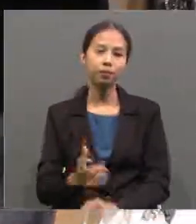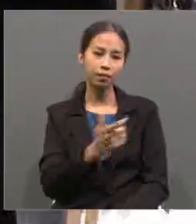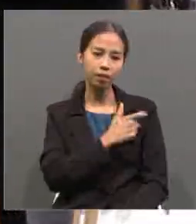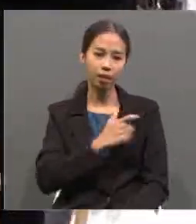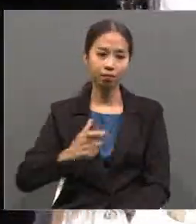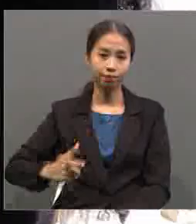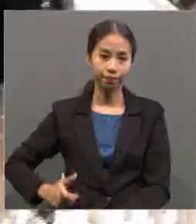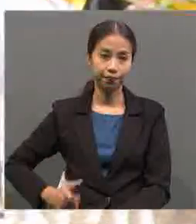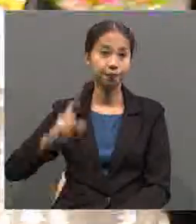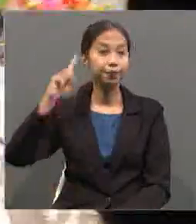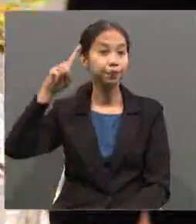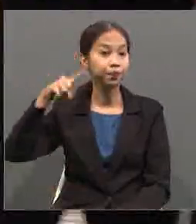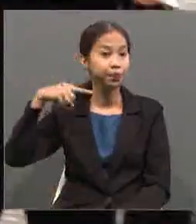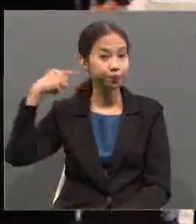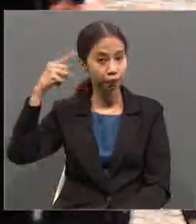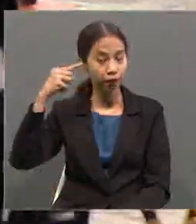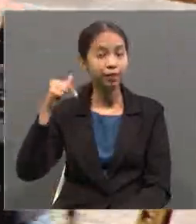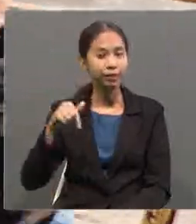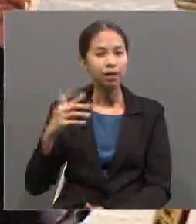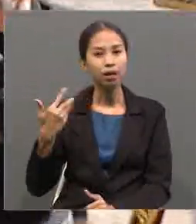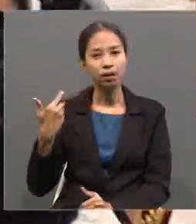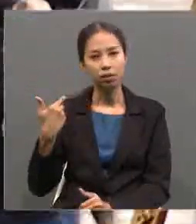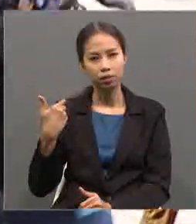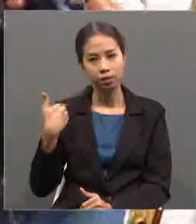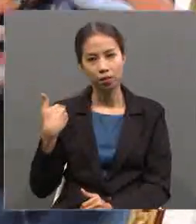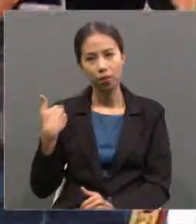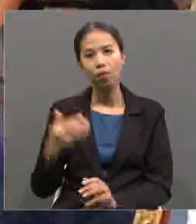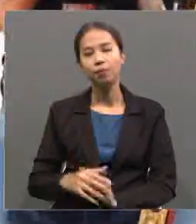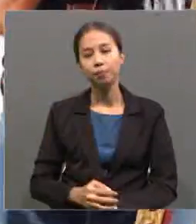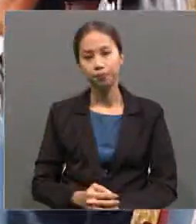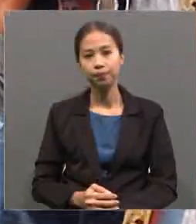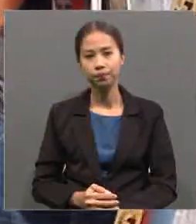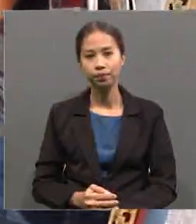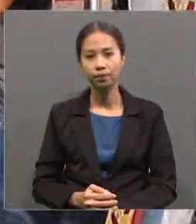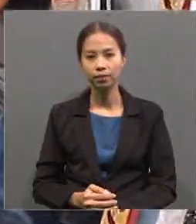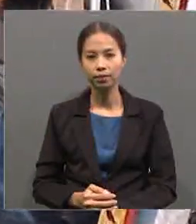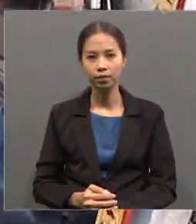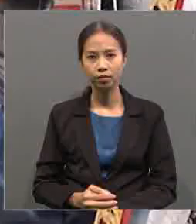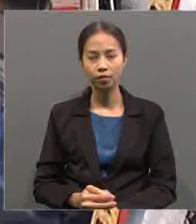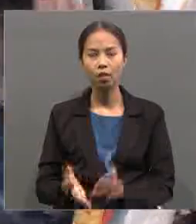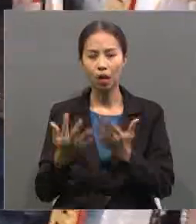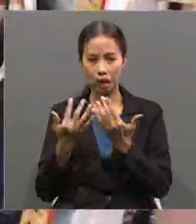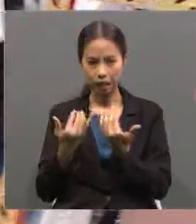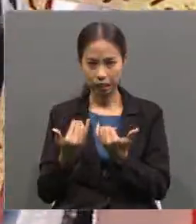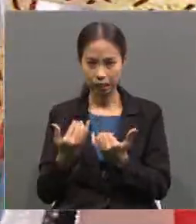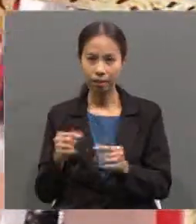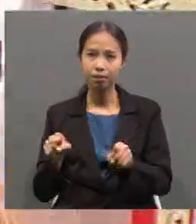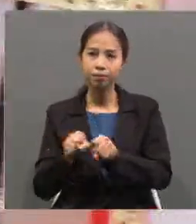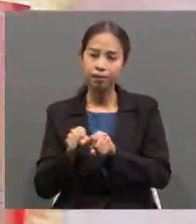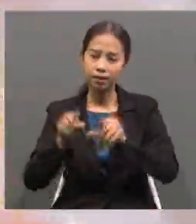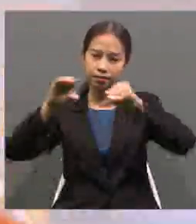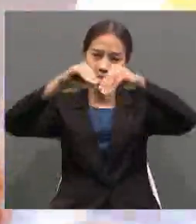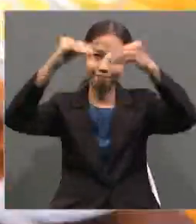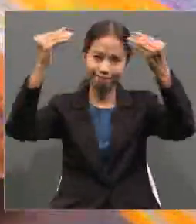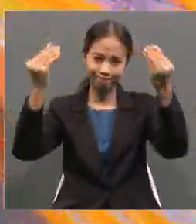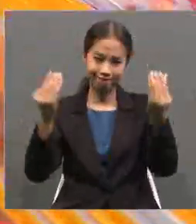เจ้าฟ้าจุฬาพรวิลัยลักษณ์อัครราชกุมารีกรมพระศรีสวางควัตวรขัตติยราชนารีที่พระราชทานพวงหรีบ